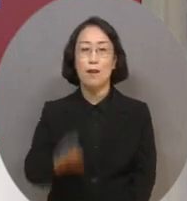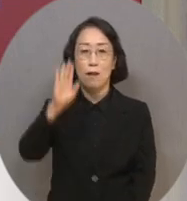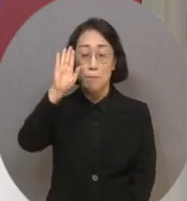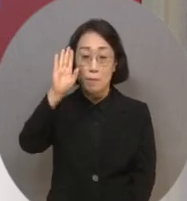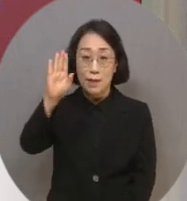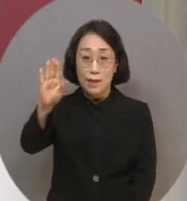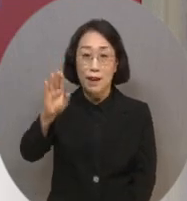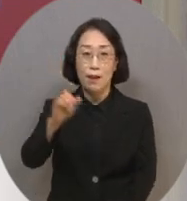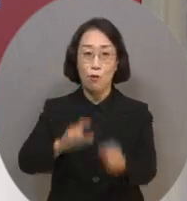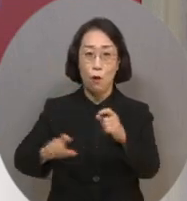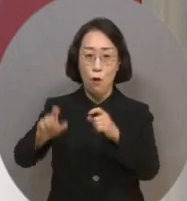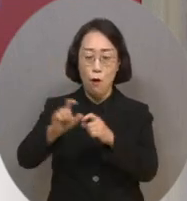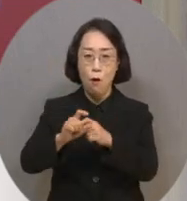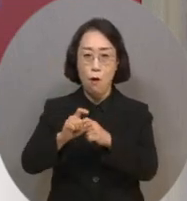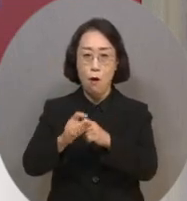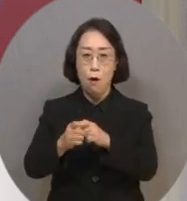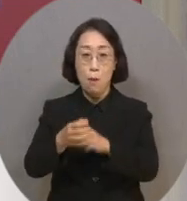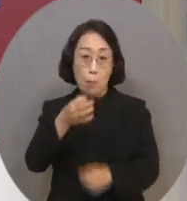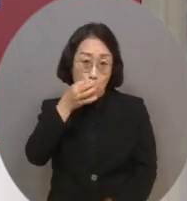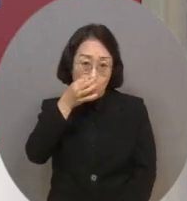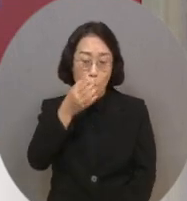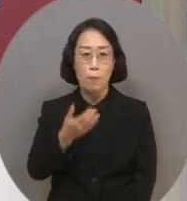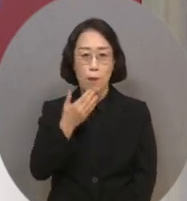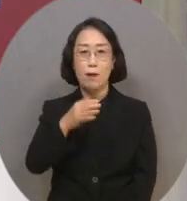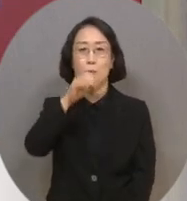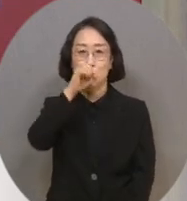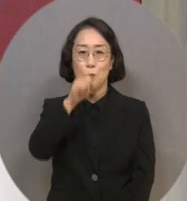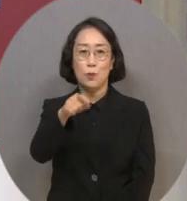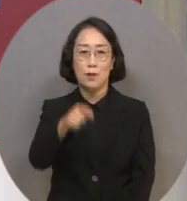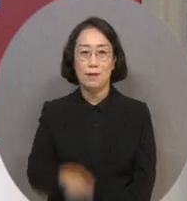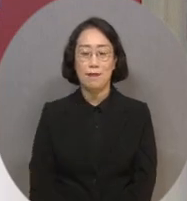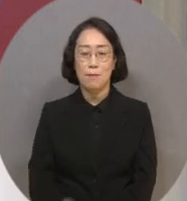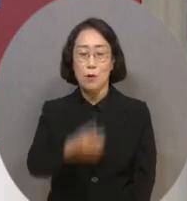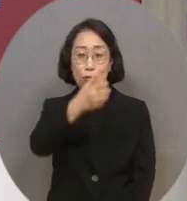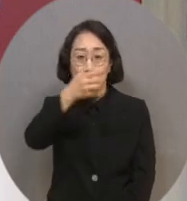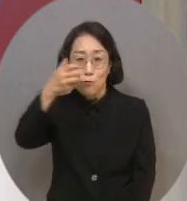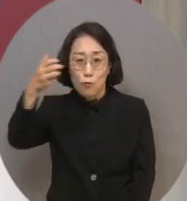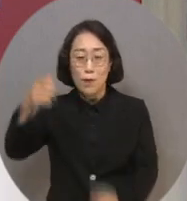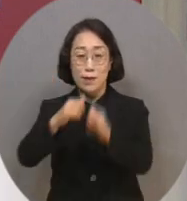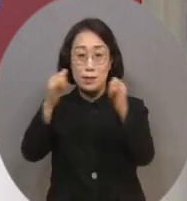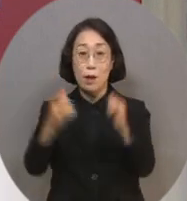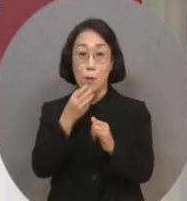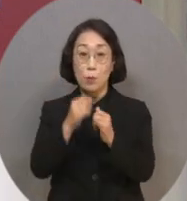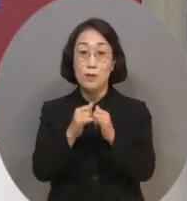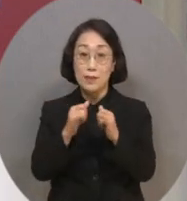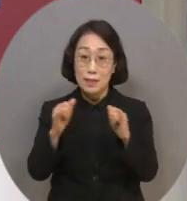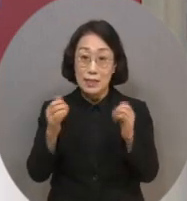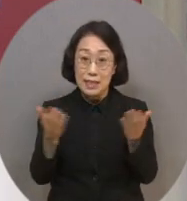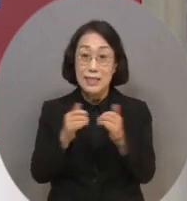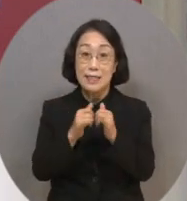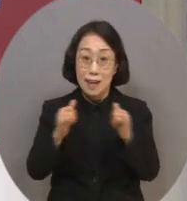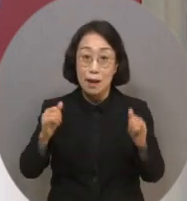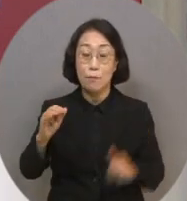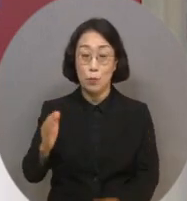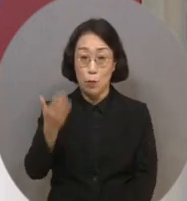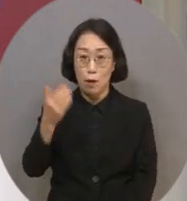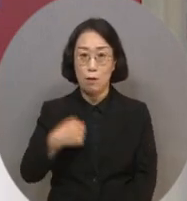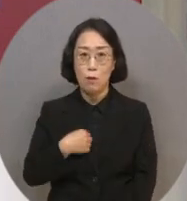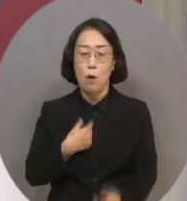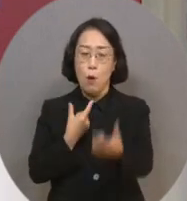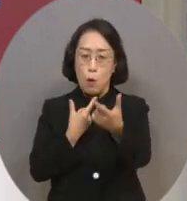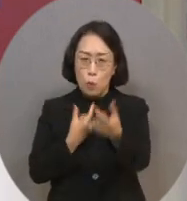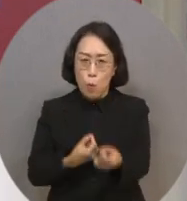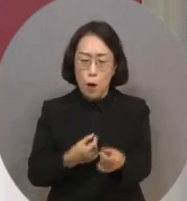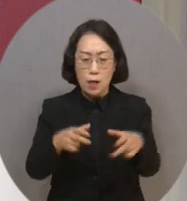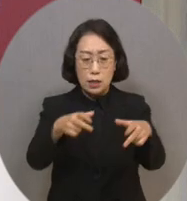앞으로의 미래를 좀 더 알 수 있어서 좋은 것 같습니다. 앞으로의 꿈은 사회복지사가 되어서 좀 저